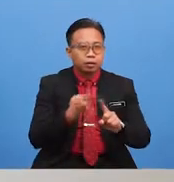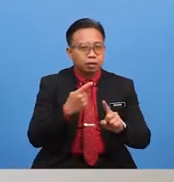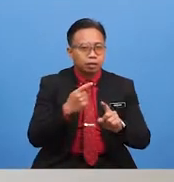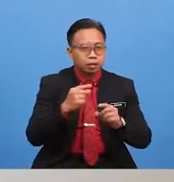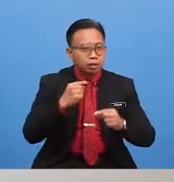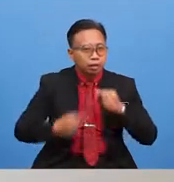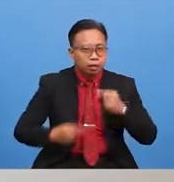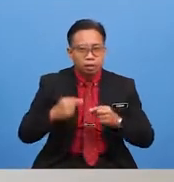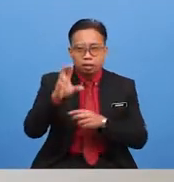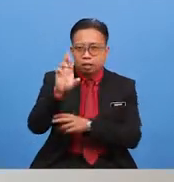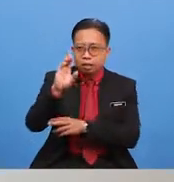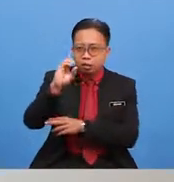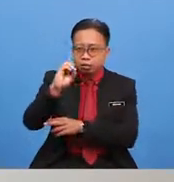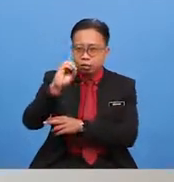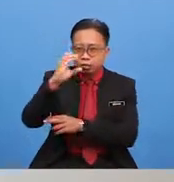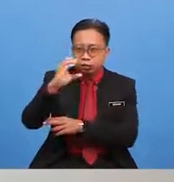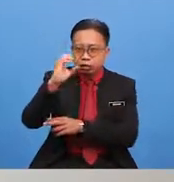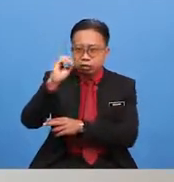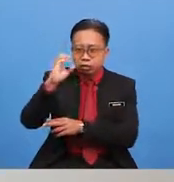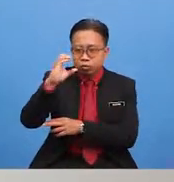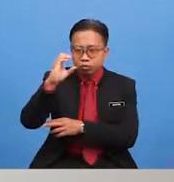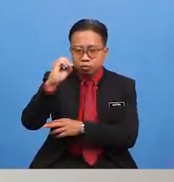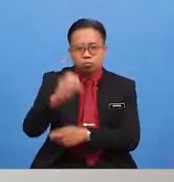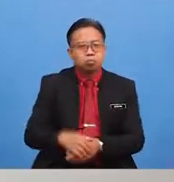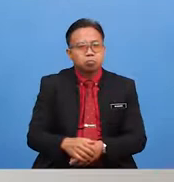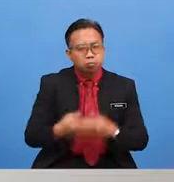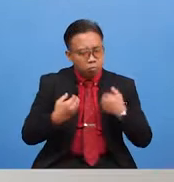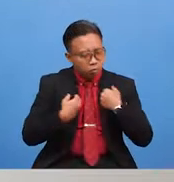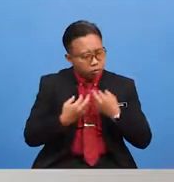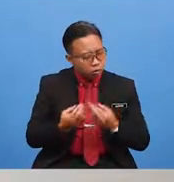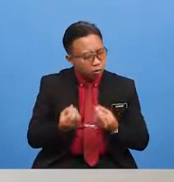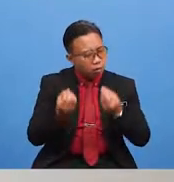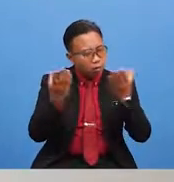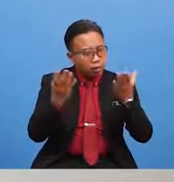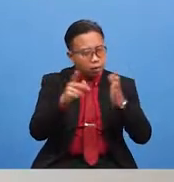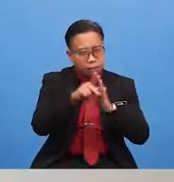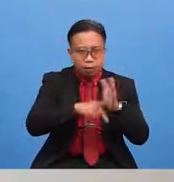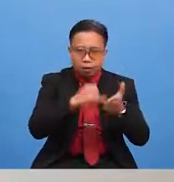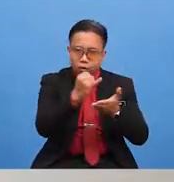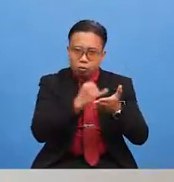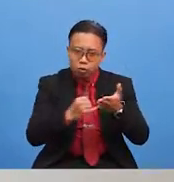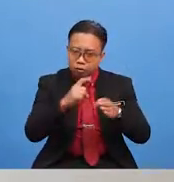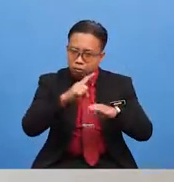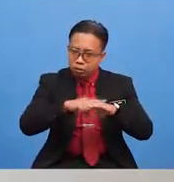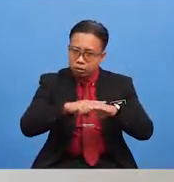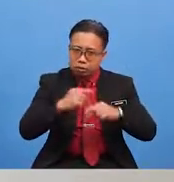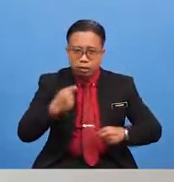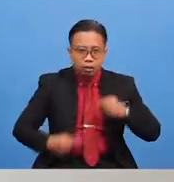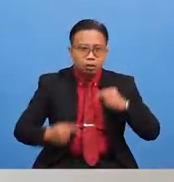gaya Rococo. Selain beliau, masih ada ramai pelukis terkenal pada aliran ini.